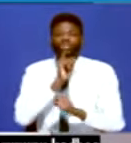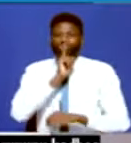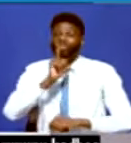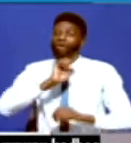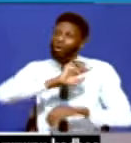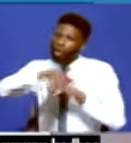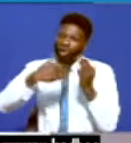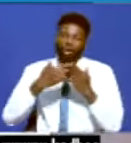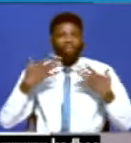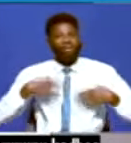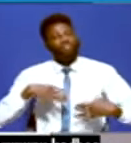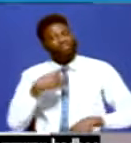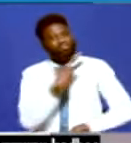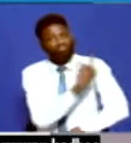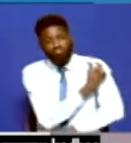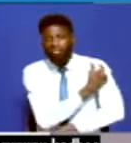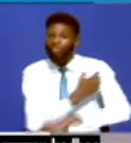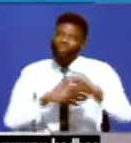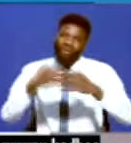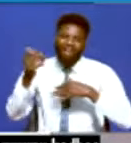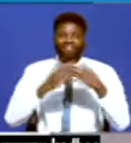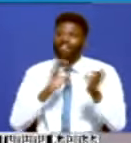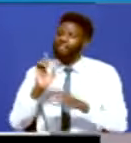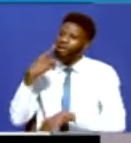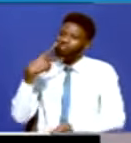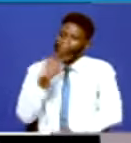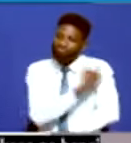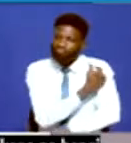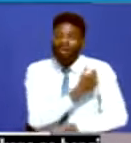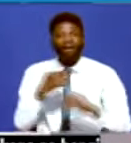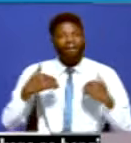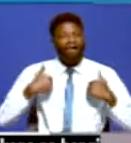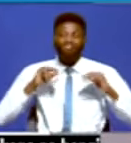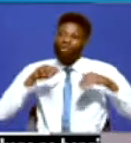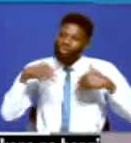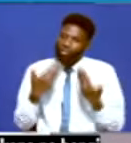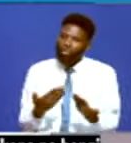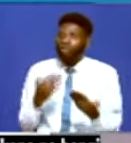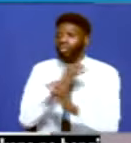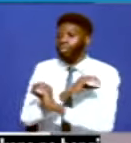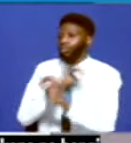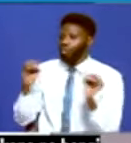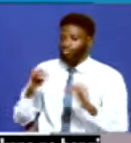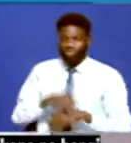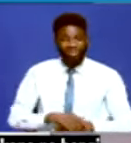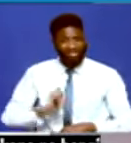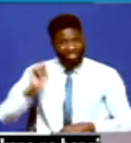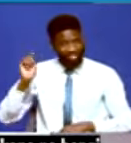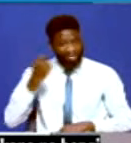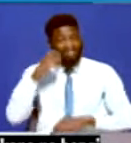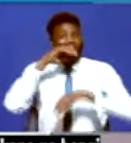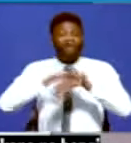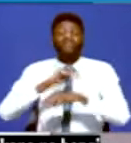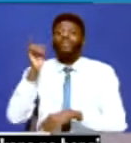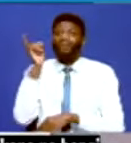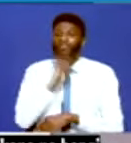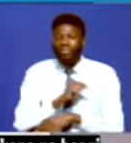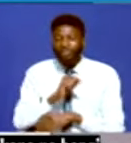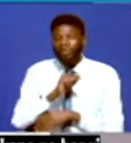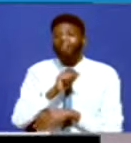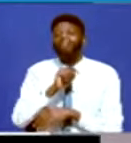ikiwa alipokea dozi ya kwanza au la. Kenya leo ilipokea shehena ya dozi 410,000 za